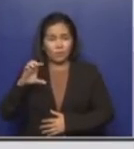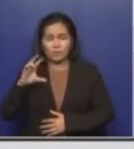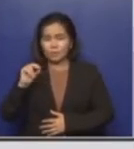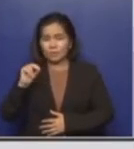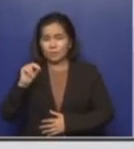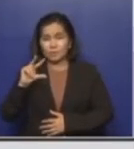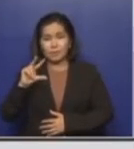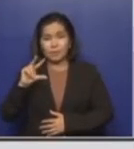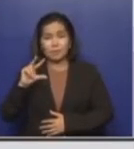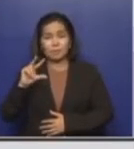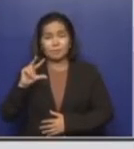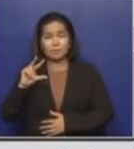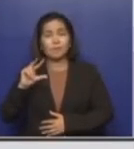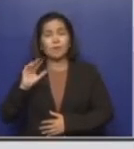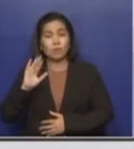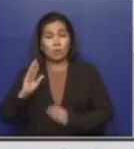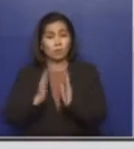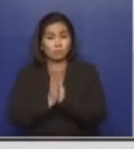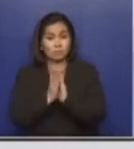34,633 รูป